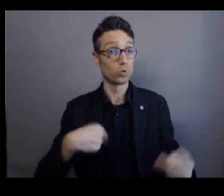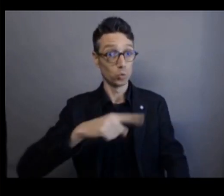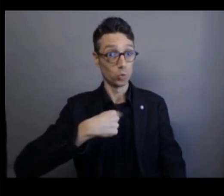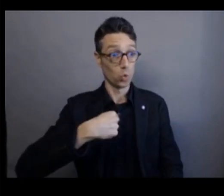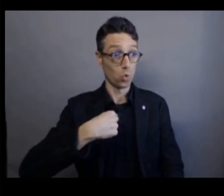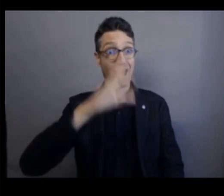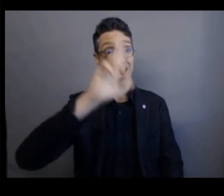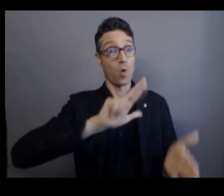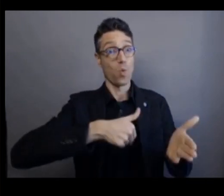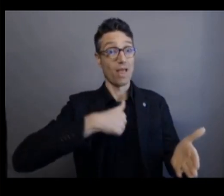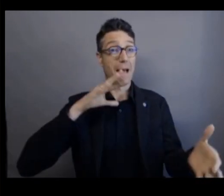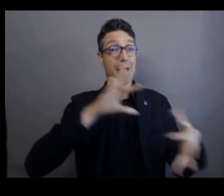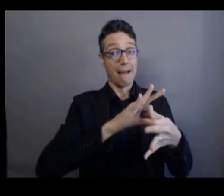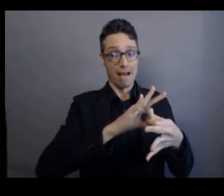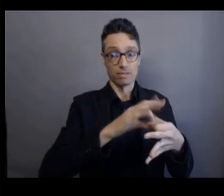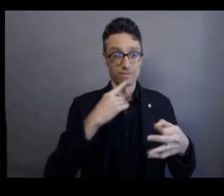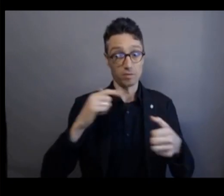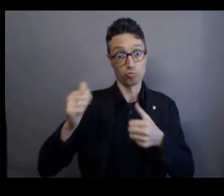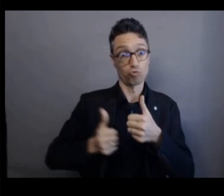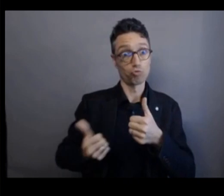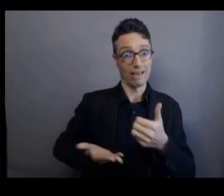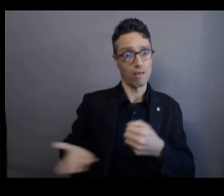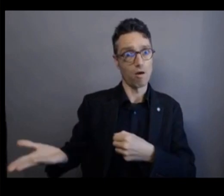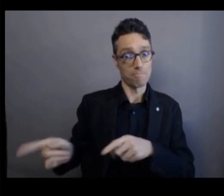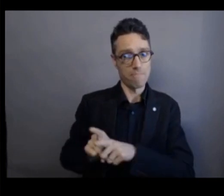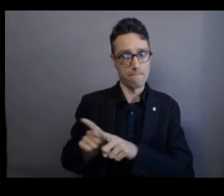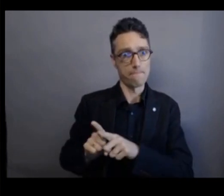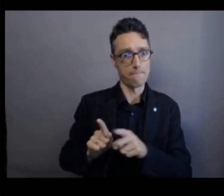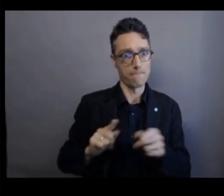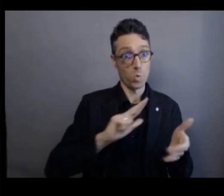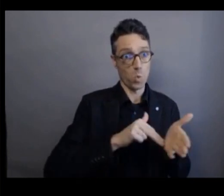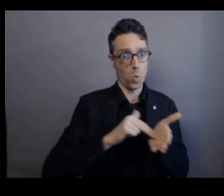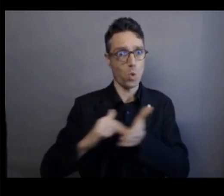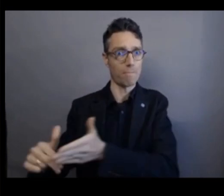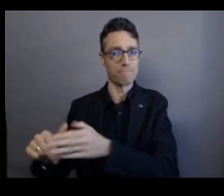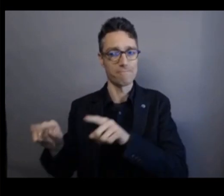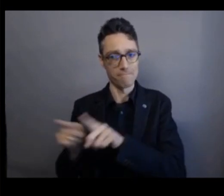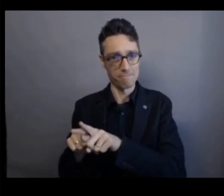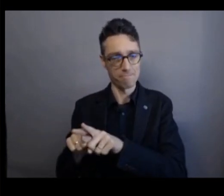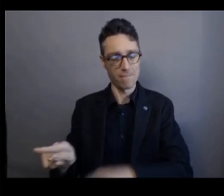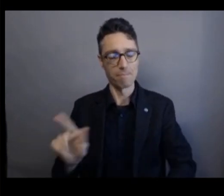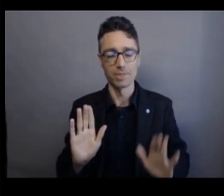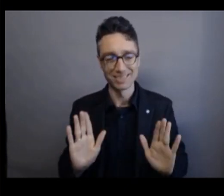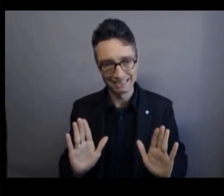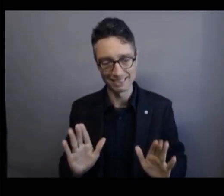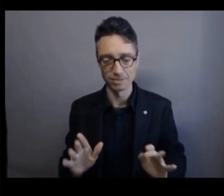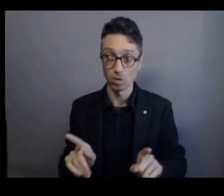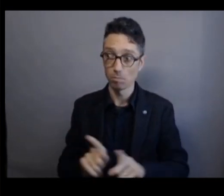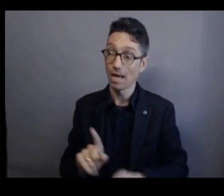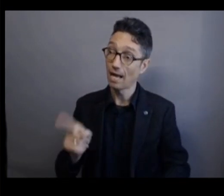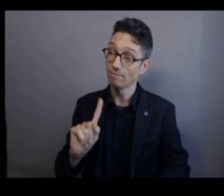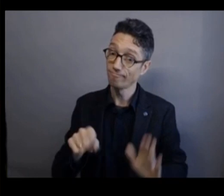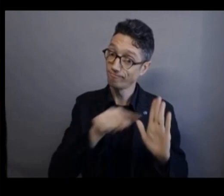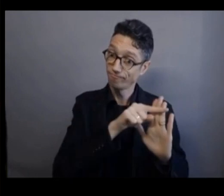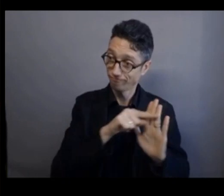comme nous, aux autorités organisatrices. Donc ça, c'est l'aspect un peu pas très sympa, un peu normatif. Et puis après, on peut